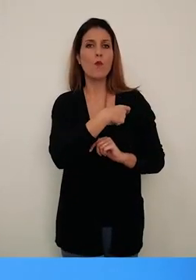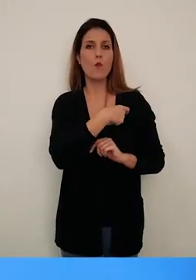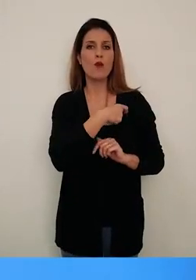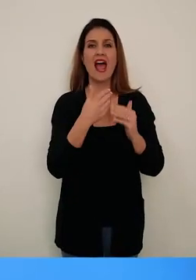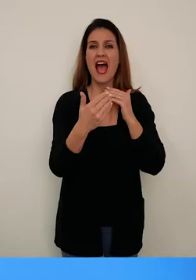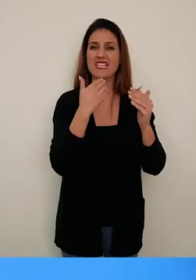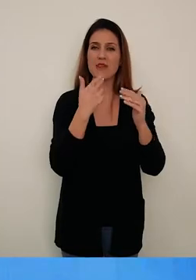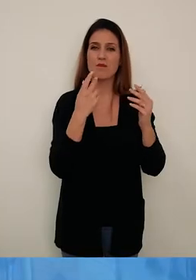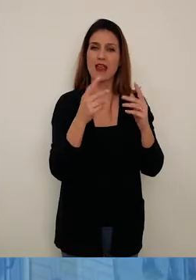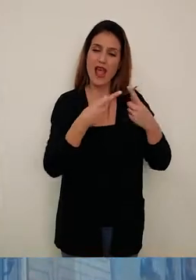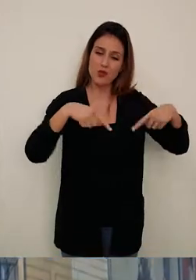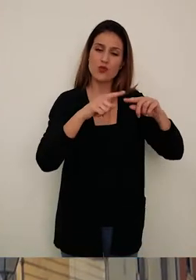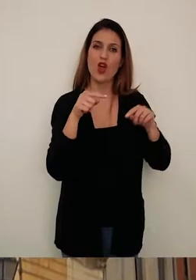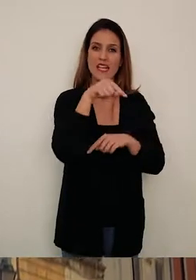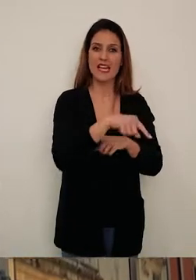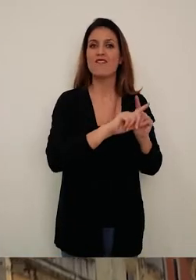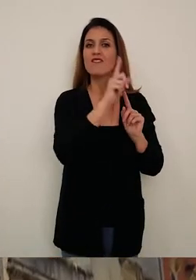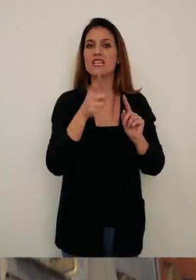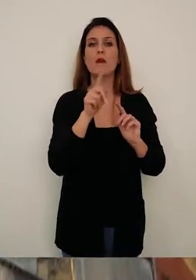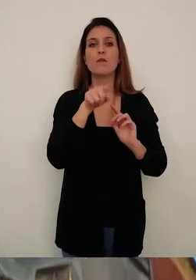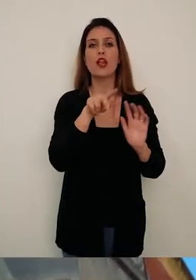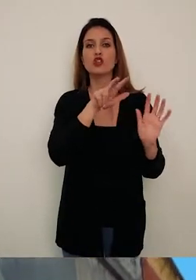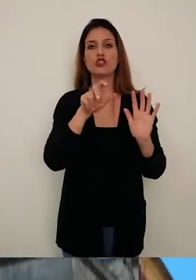plenaria comunale fino al 1870.